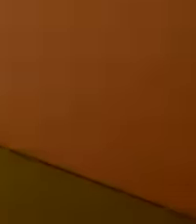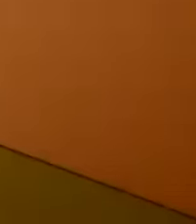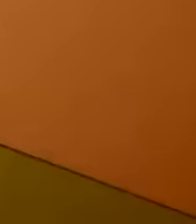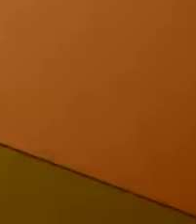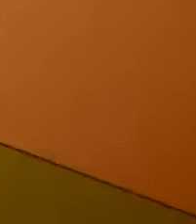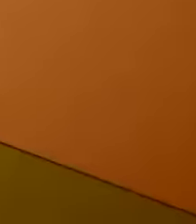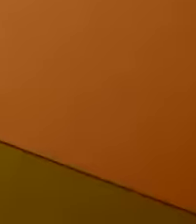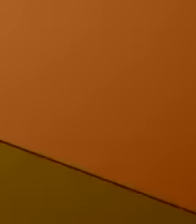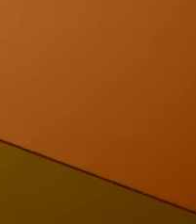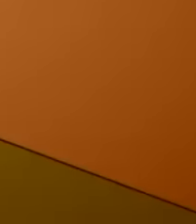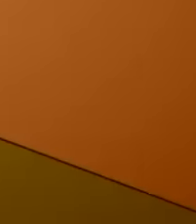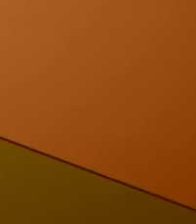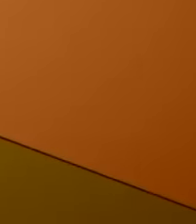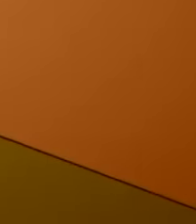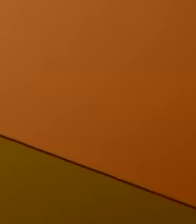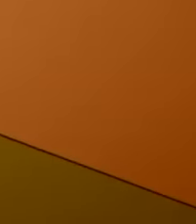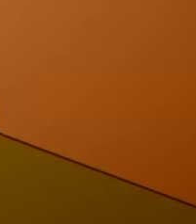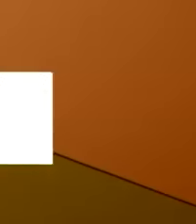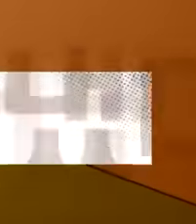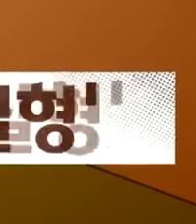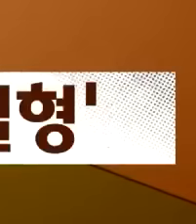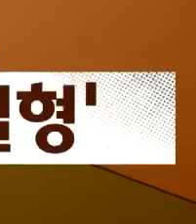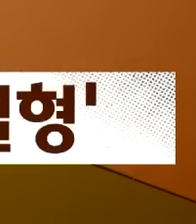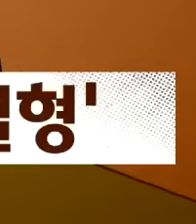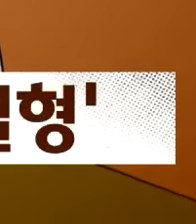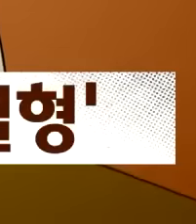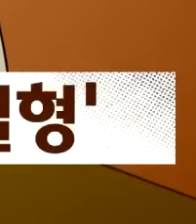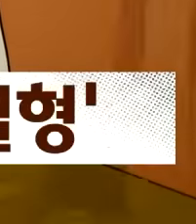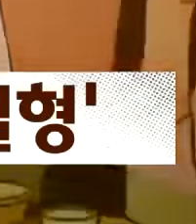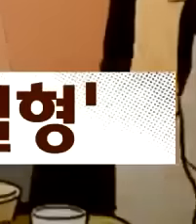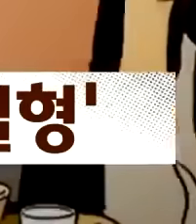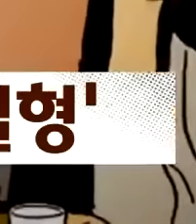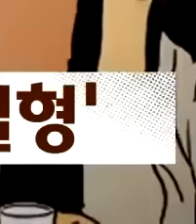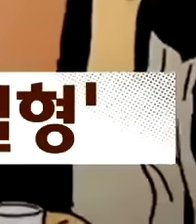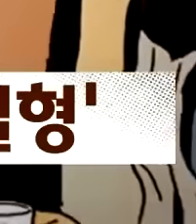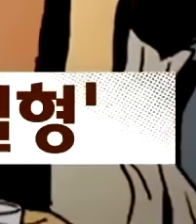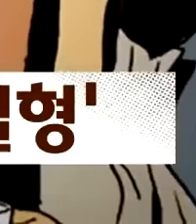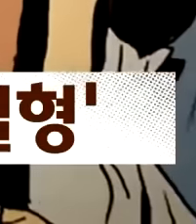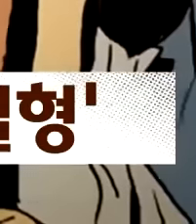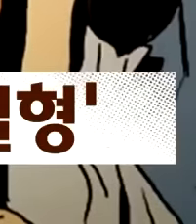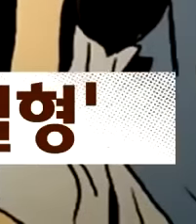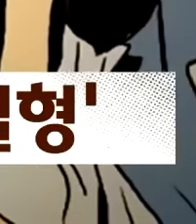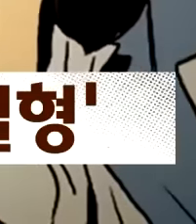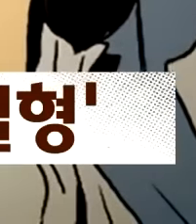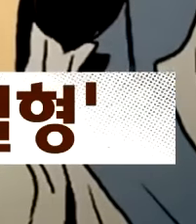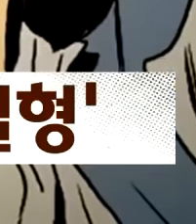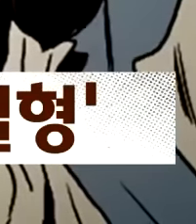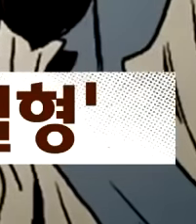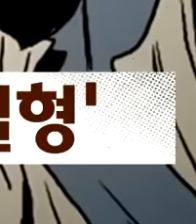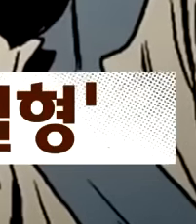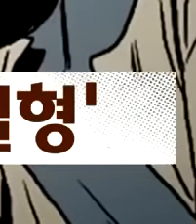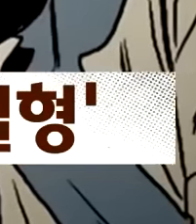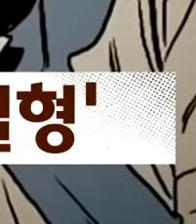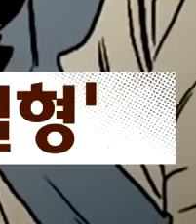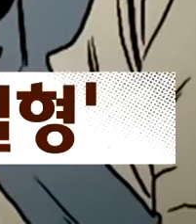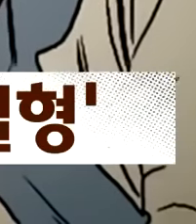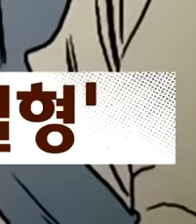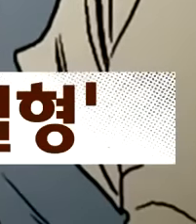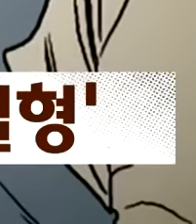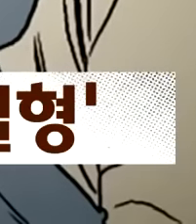받았습니다 유부녀라는 사실을 속이고 남성에게 접근해 결혼한 후 6억원 가량을 뜯어낸 30대 여성이 을